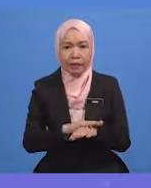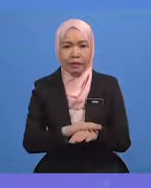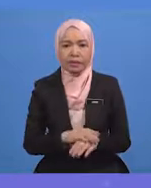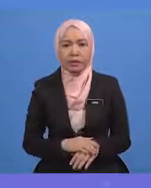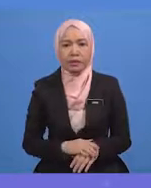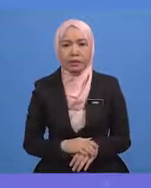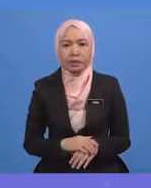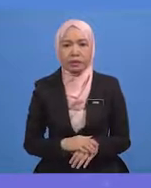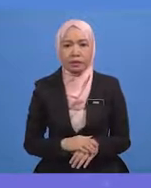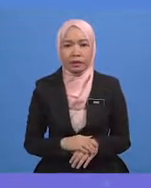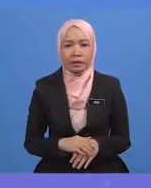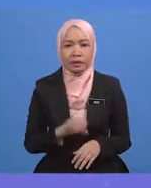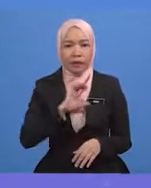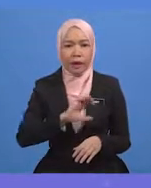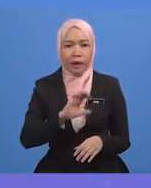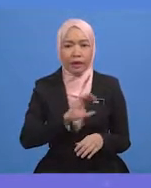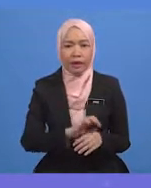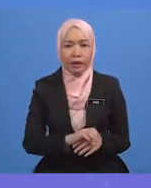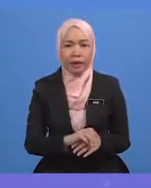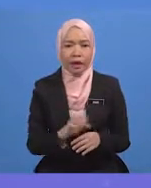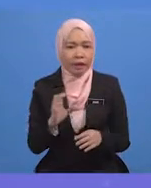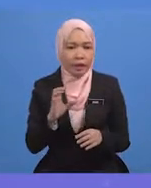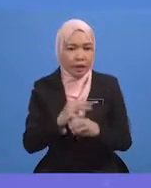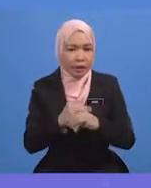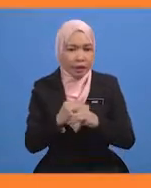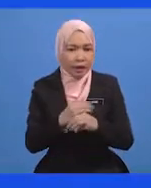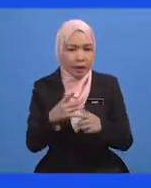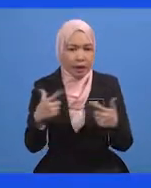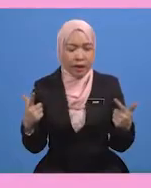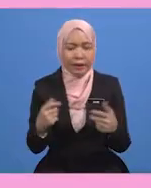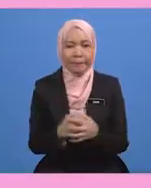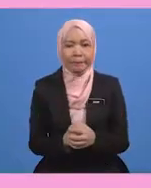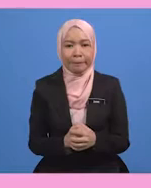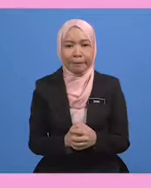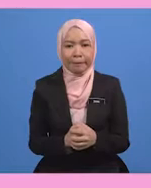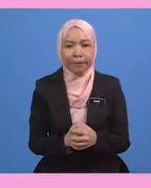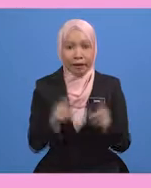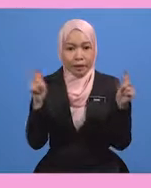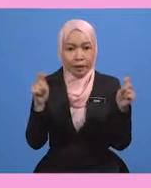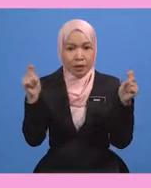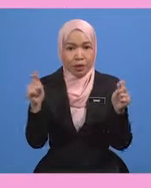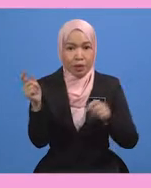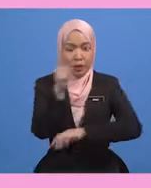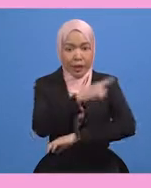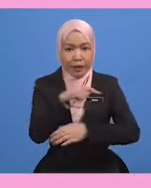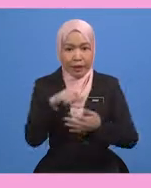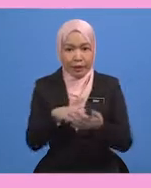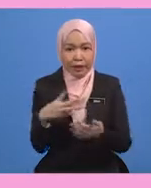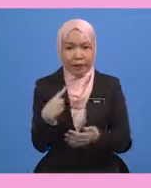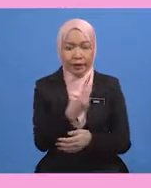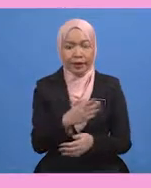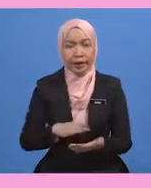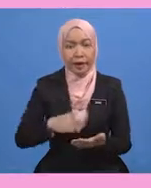muka. Murid-murid, tajuk kita pada hari ini ialah kita akan mempelajari tajuk